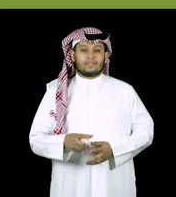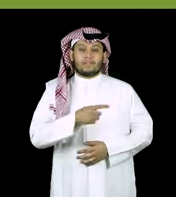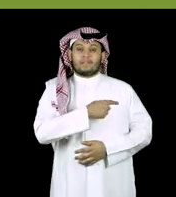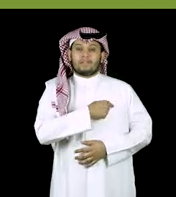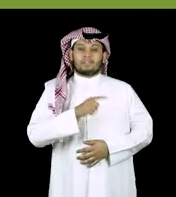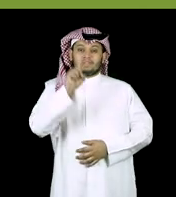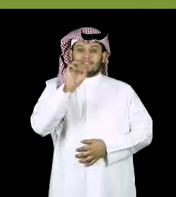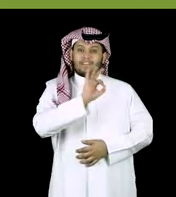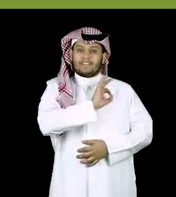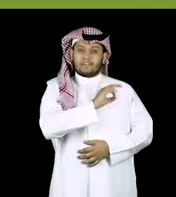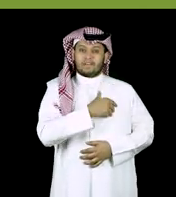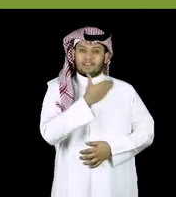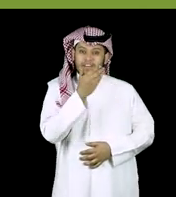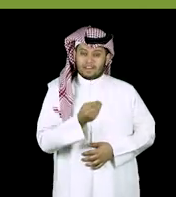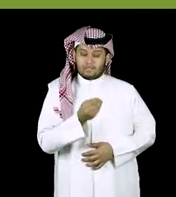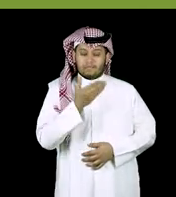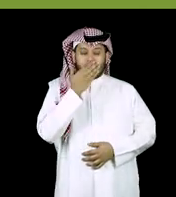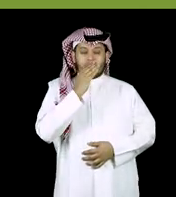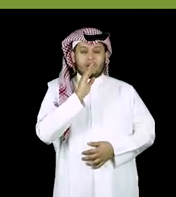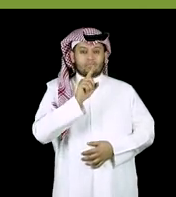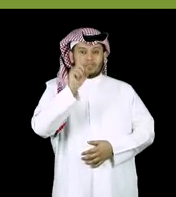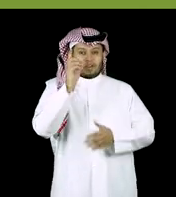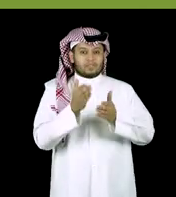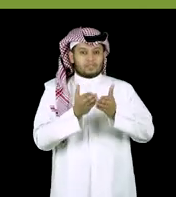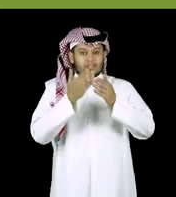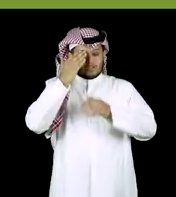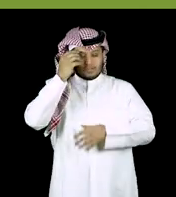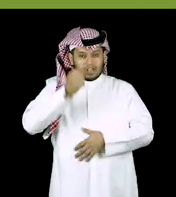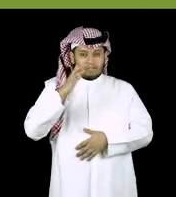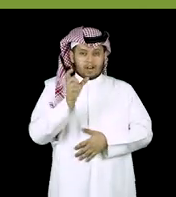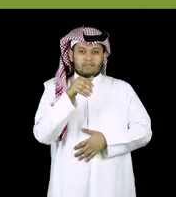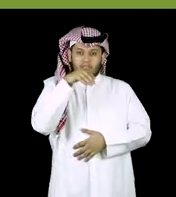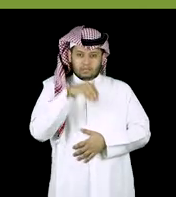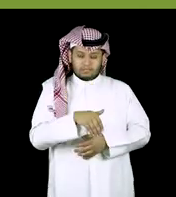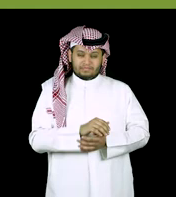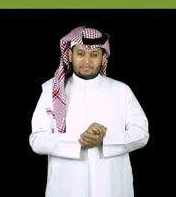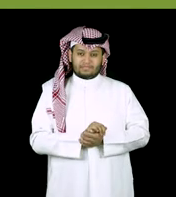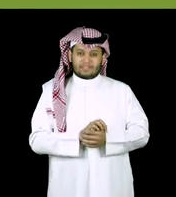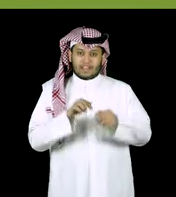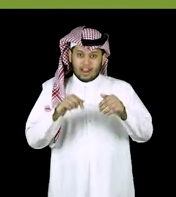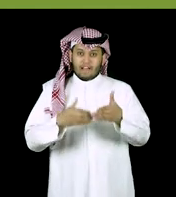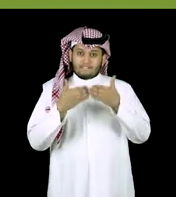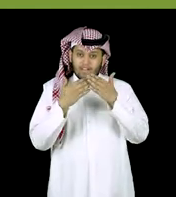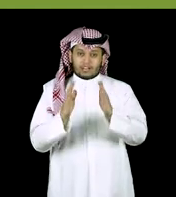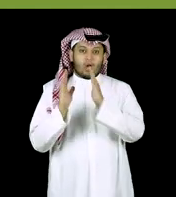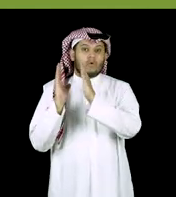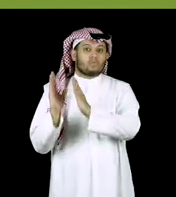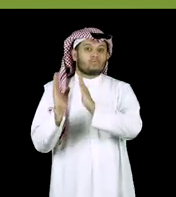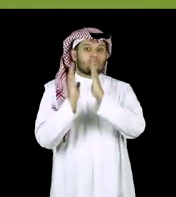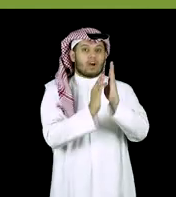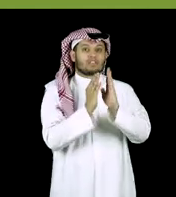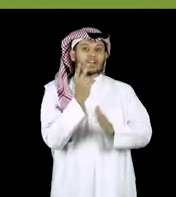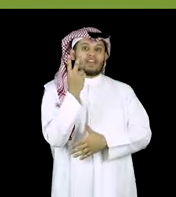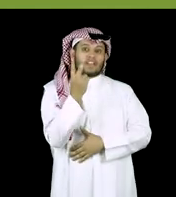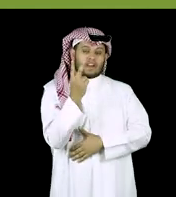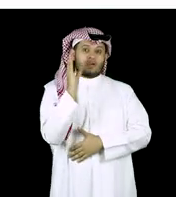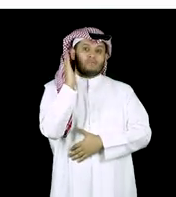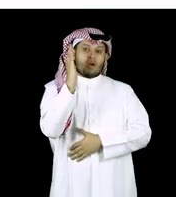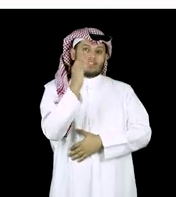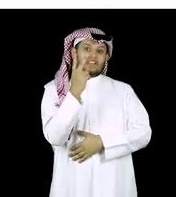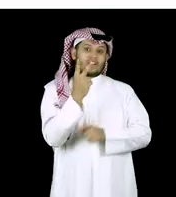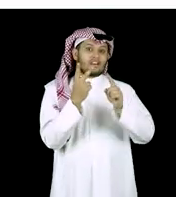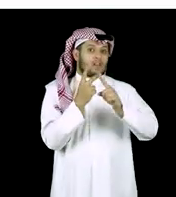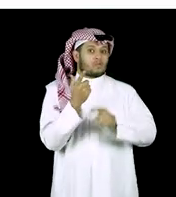بسم الله الرحمن الرحيم، الحمد لله والصلاة والسلام على رسول الله. نبدأ الآن في المحاضرة الثانية من الثقافة